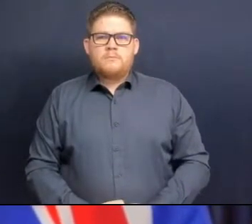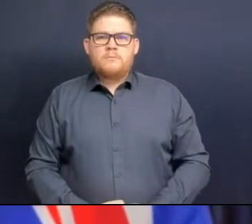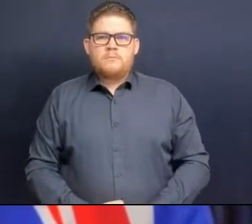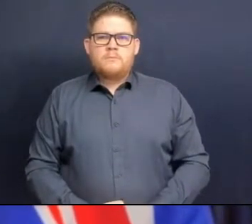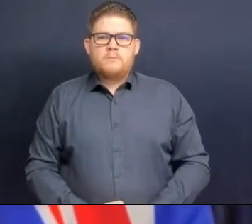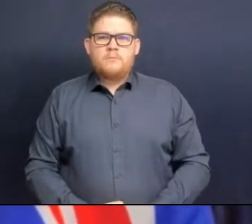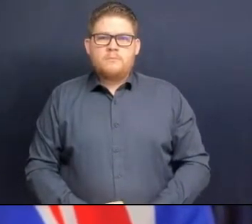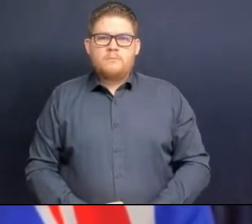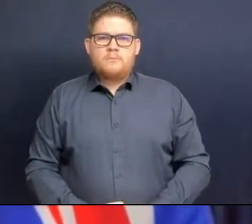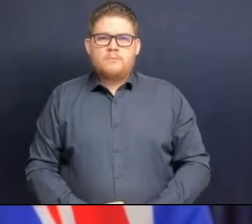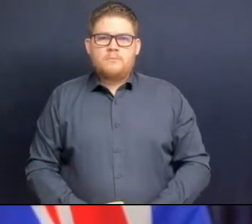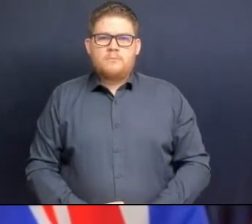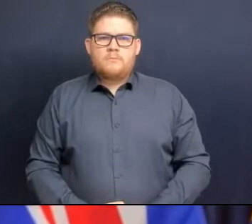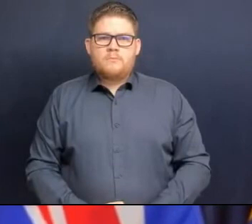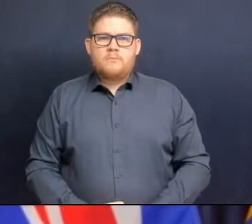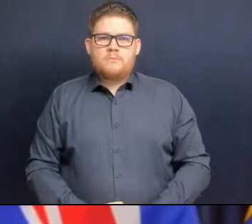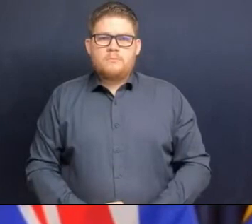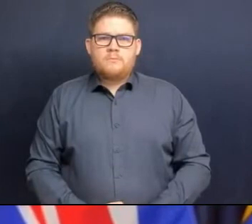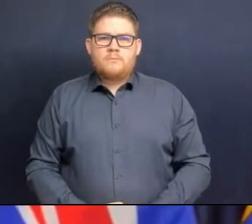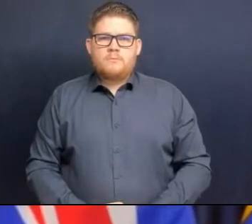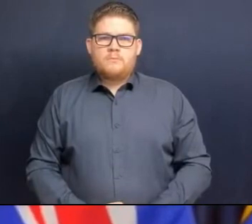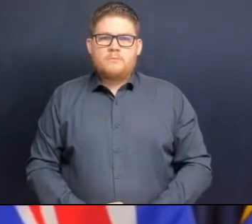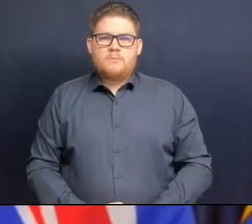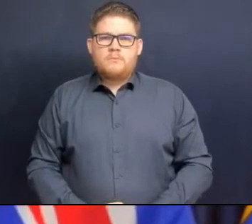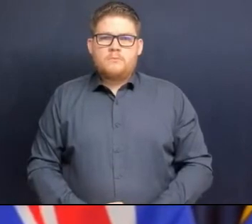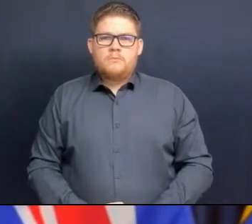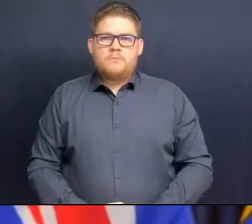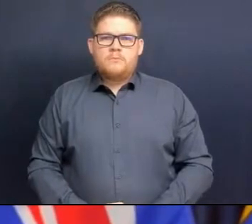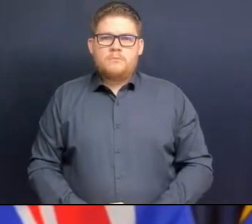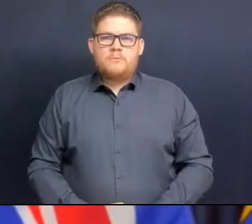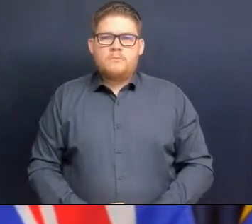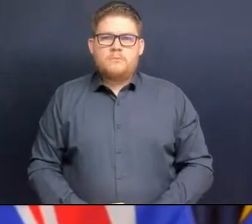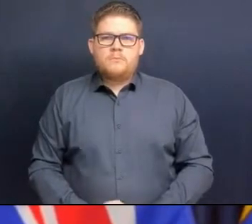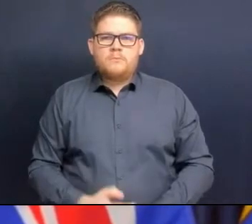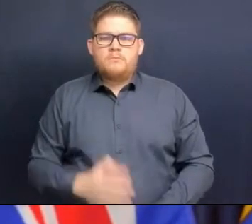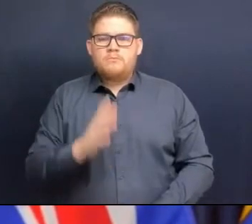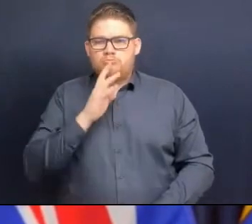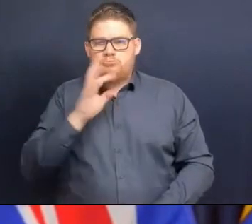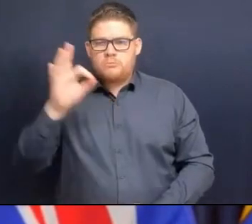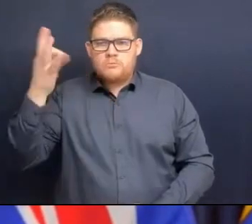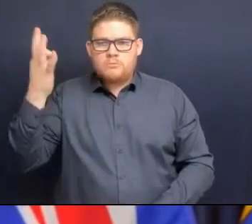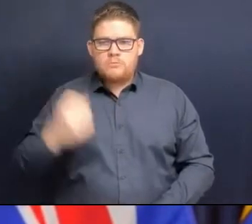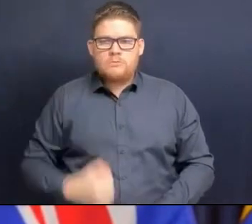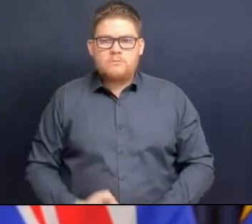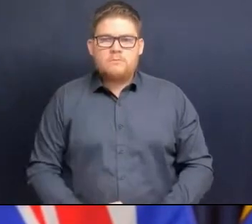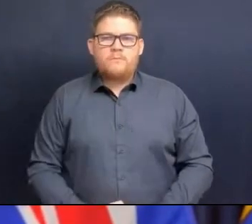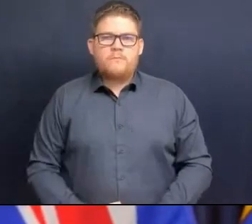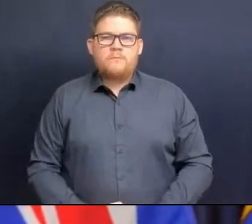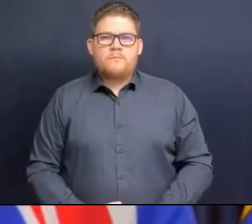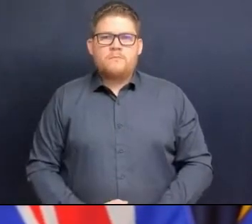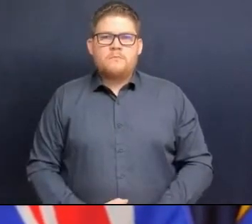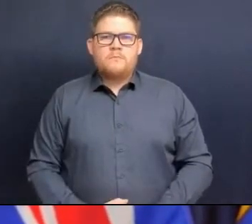d'être prêt pour tous les scénarios. On s'attend à un été